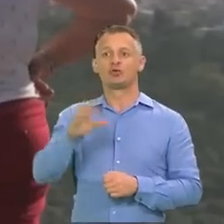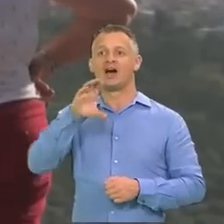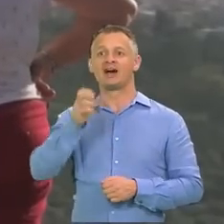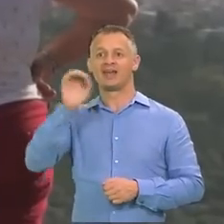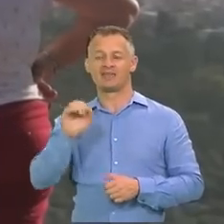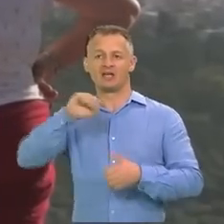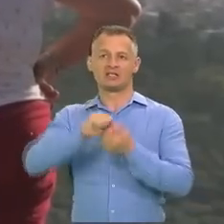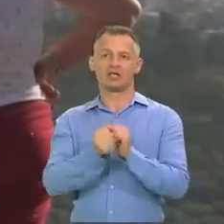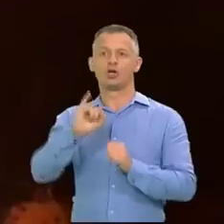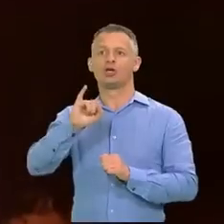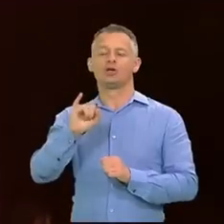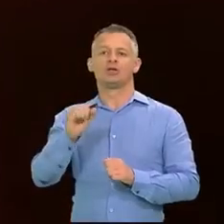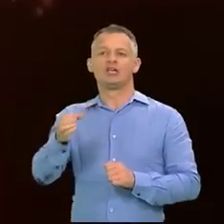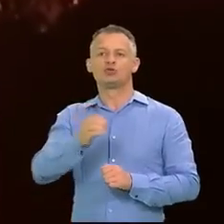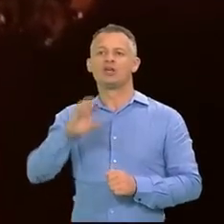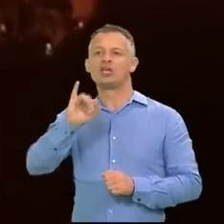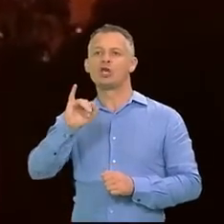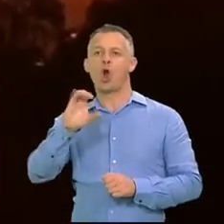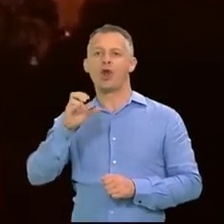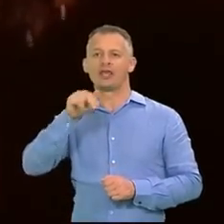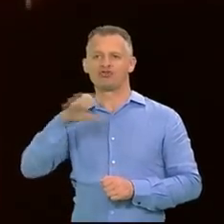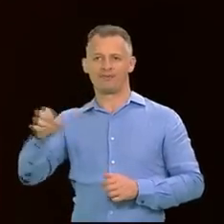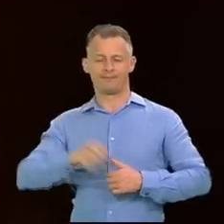pe insulele Ionice.